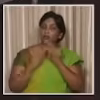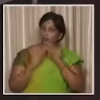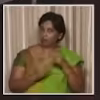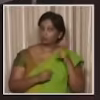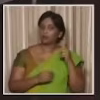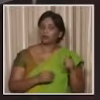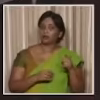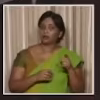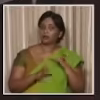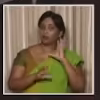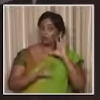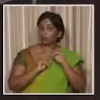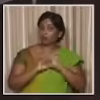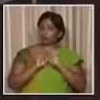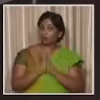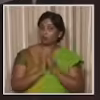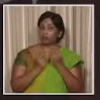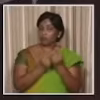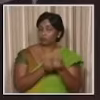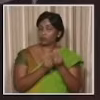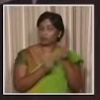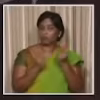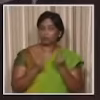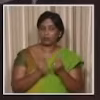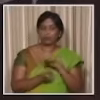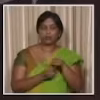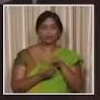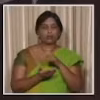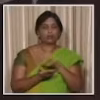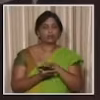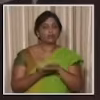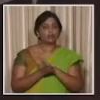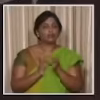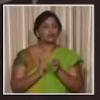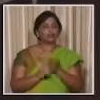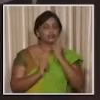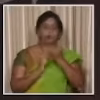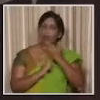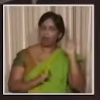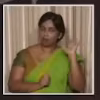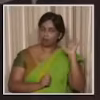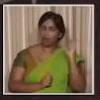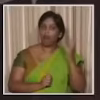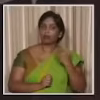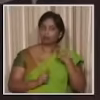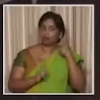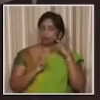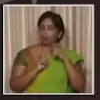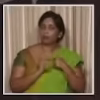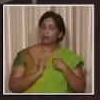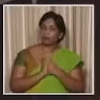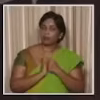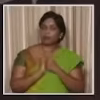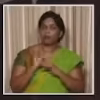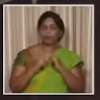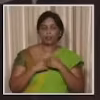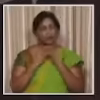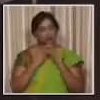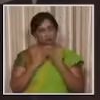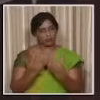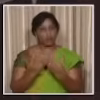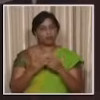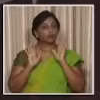වෙනවා මේ තොරතුරු සියල්ල දුන්න සනින්ම ඉඩම් ප්‍රසස් කර බල මණ්ඩලයේ සභාපතිවරයා ඉවත් කරා අපි මේ පිළිබඳව එතුමාට ගරු ඇමතිතුමාටත් ස්තුතිවන්ත